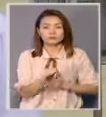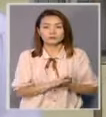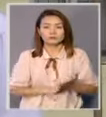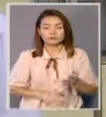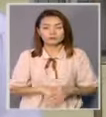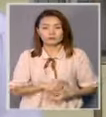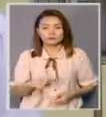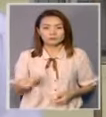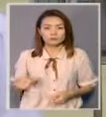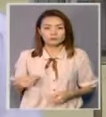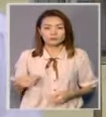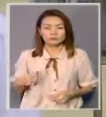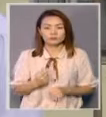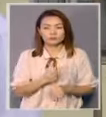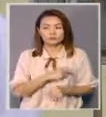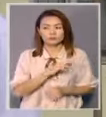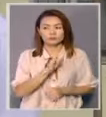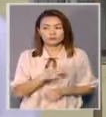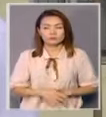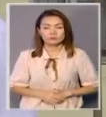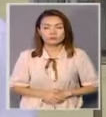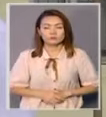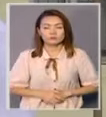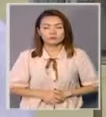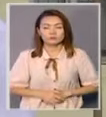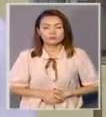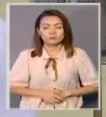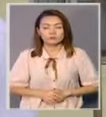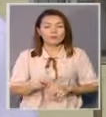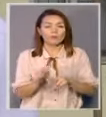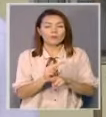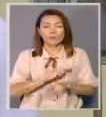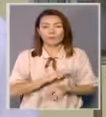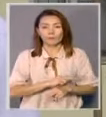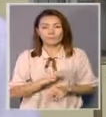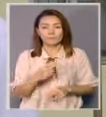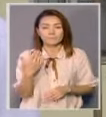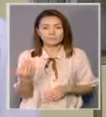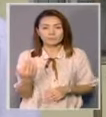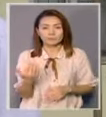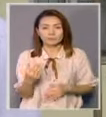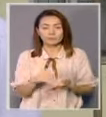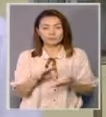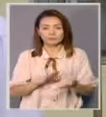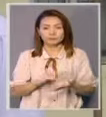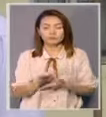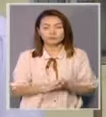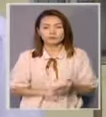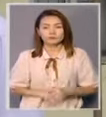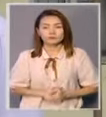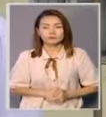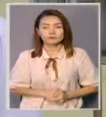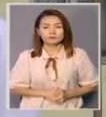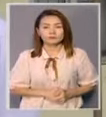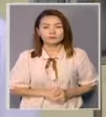кейін өздерінде де терминал болады. Соның ішіне жаңадай ТОКОЖ-дегі несін енгізіп, ТОКОЖ-ны